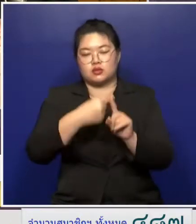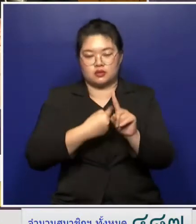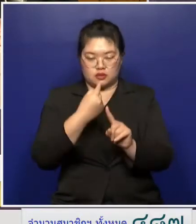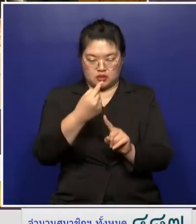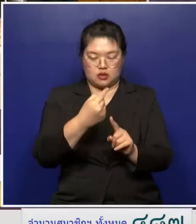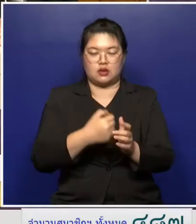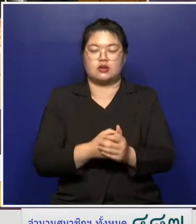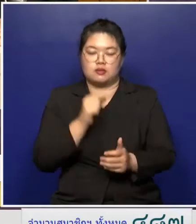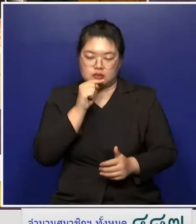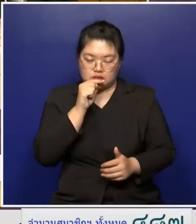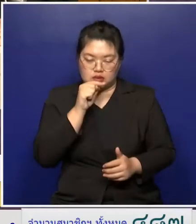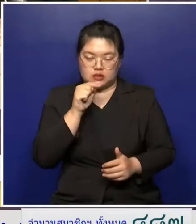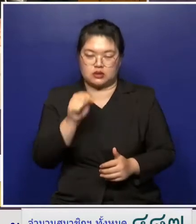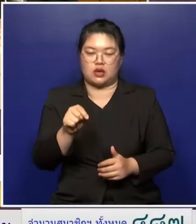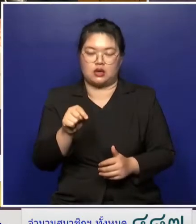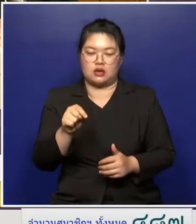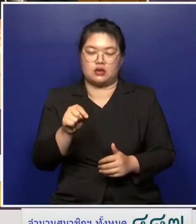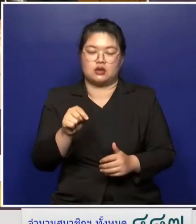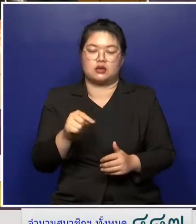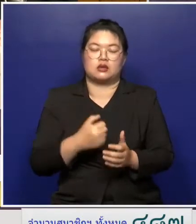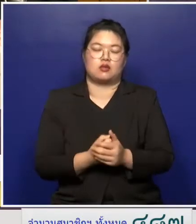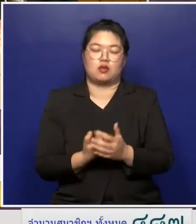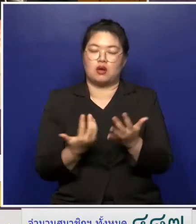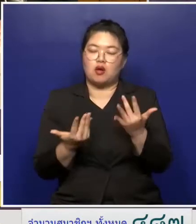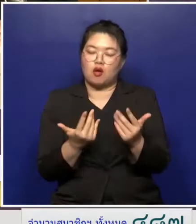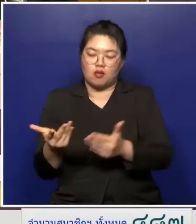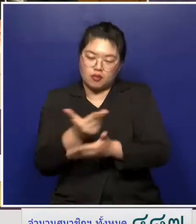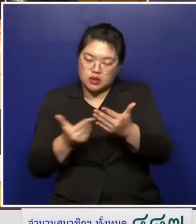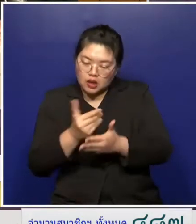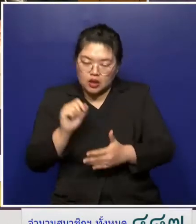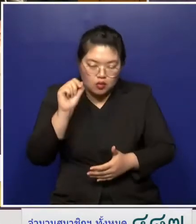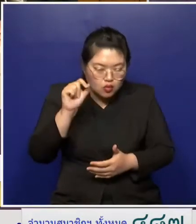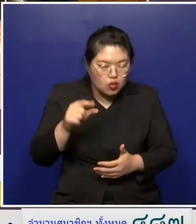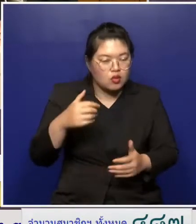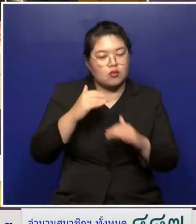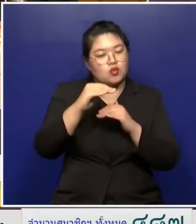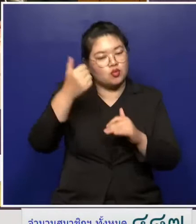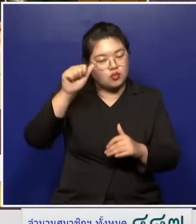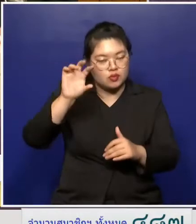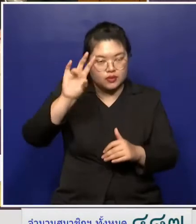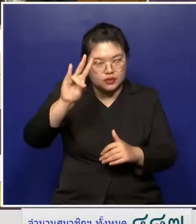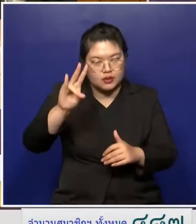สั่งคด เรื่องสองการสงกภิษณาถมส ผม